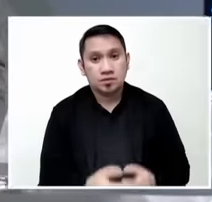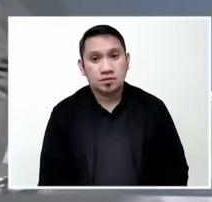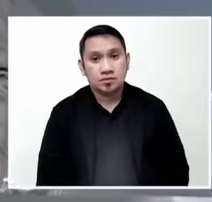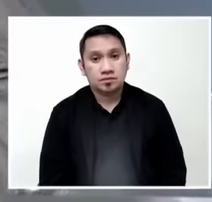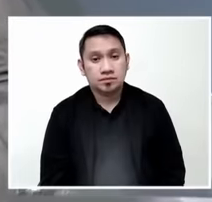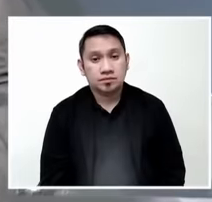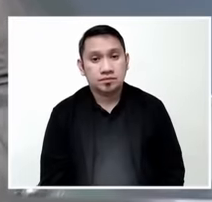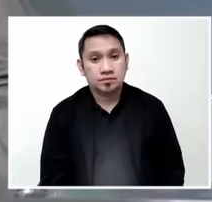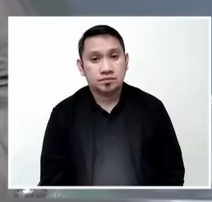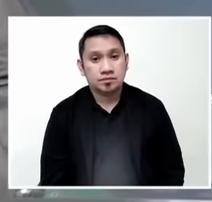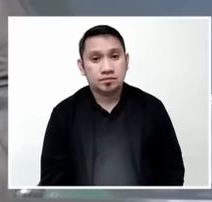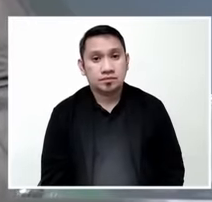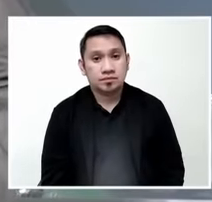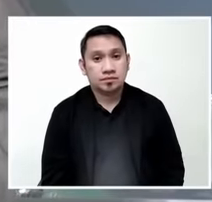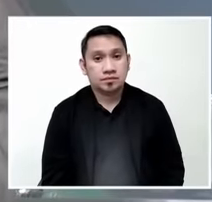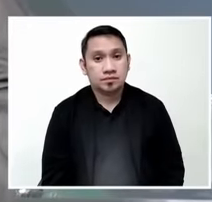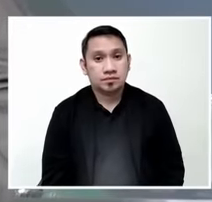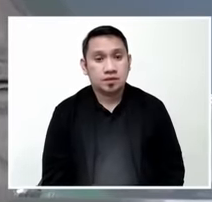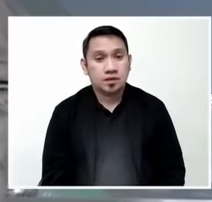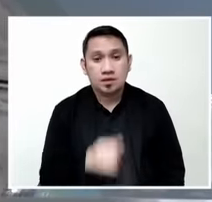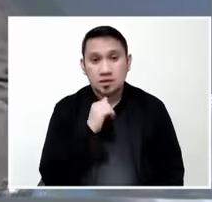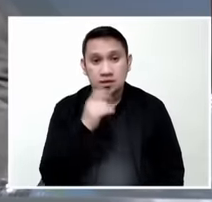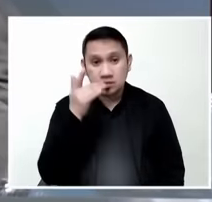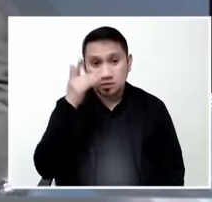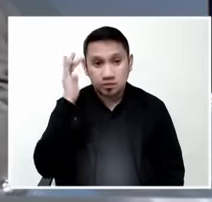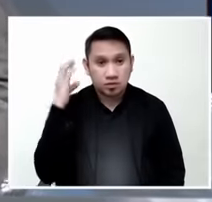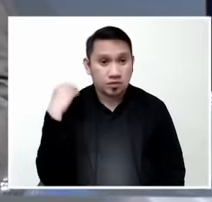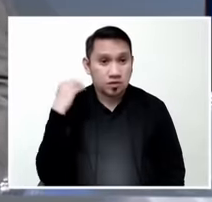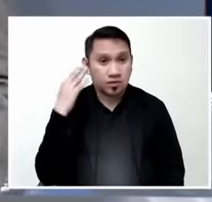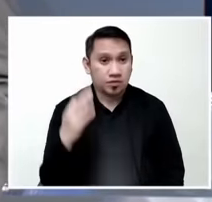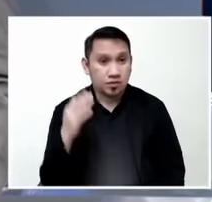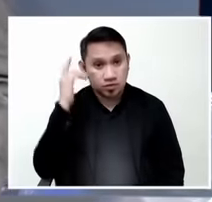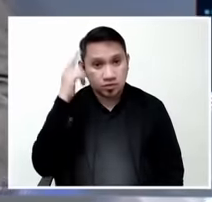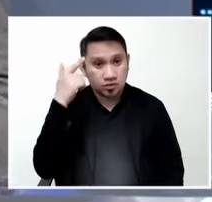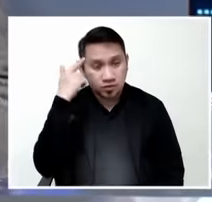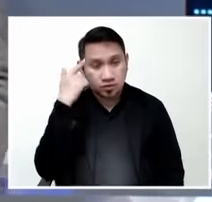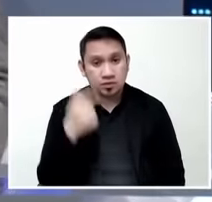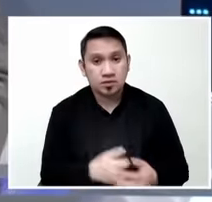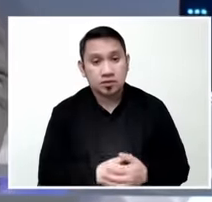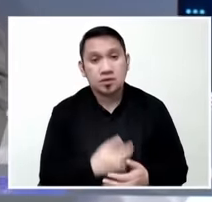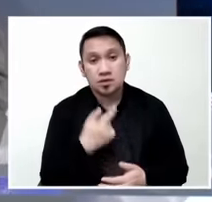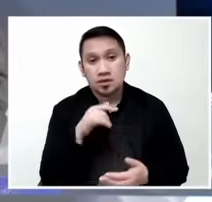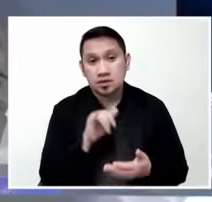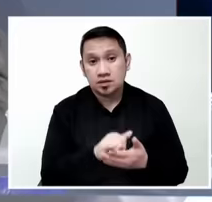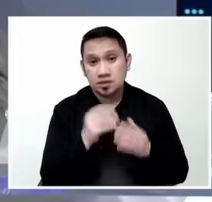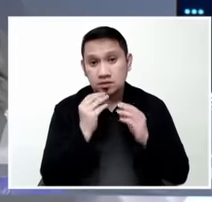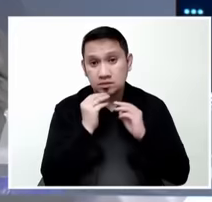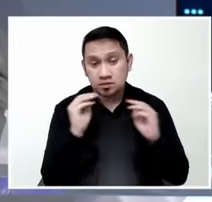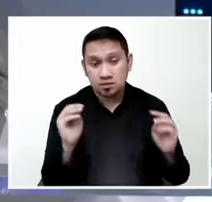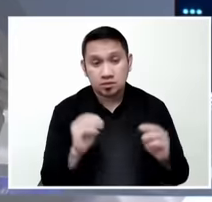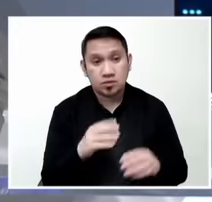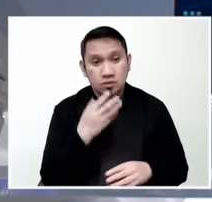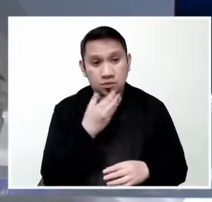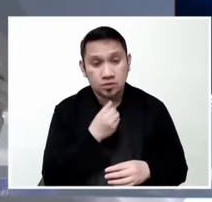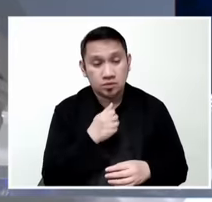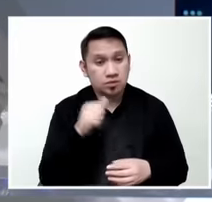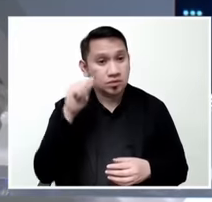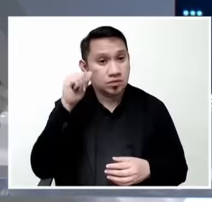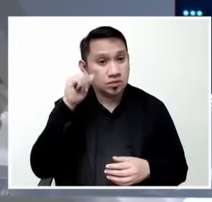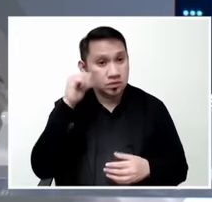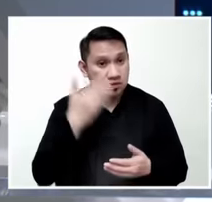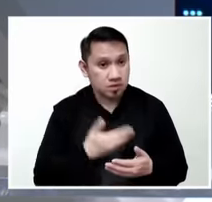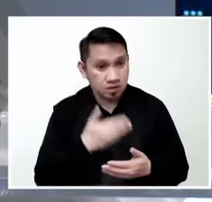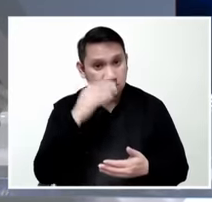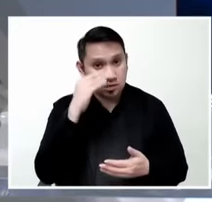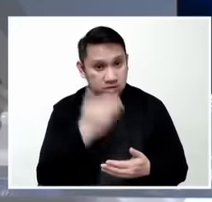Hindi dapat balat-sibuya sa mga opisyal ng pamahalaan. Ito naman ang mensahe ng anak ni dating Pangulong Rodrigo